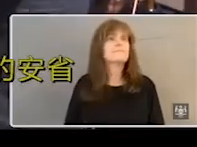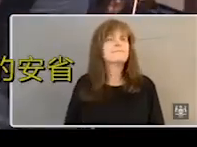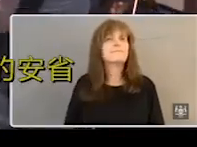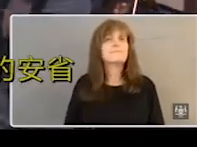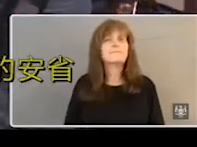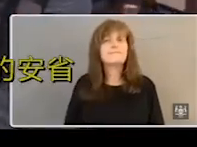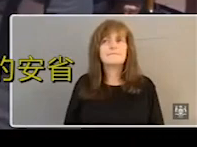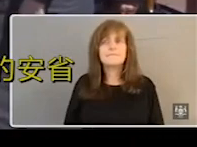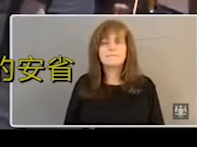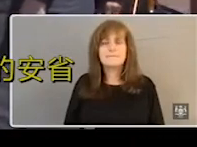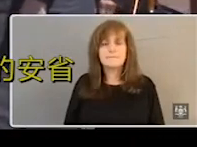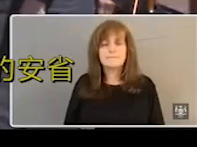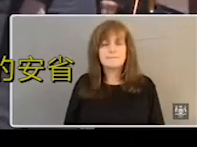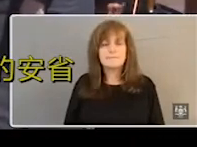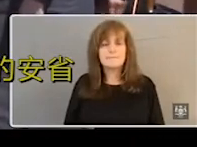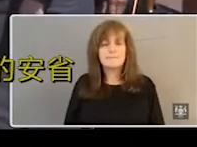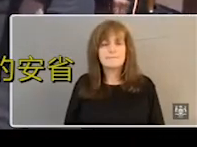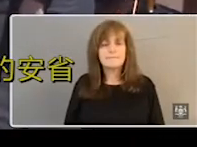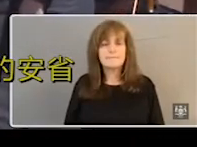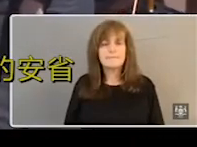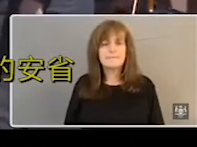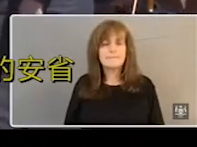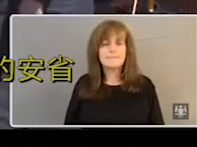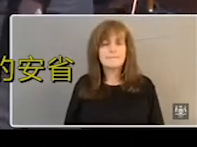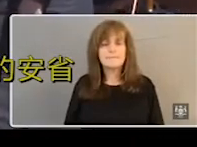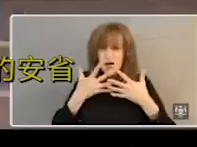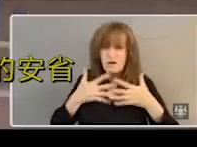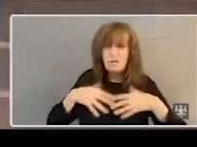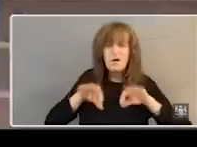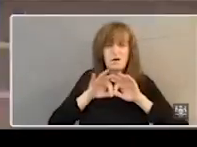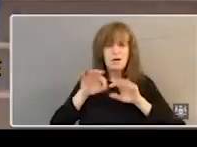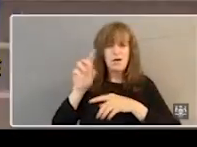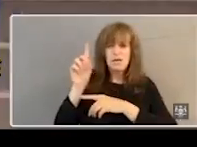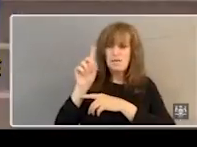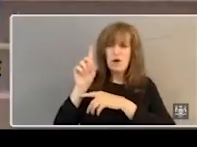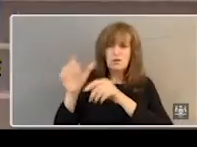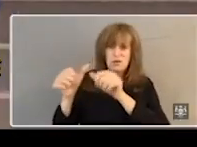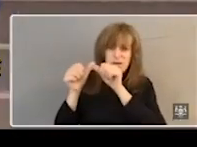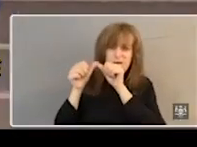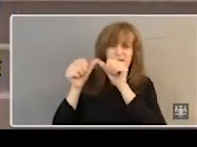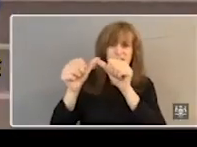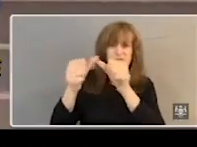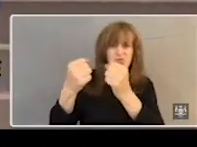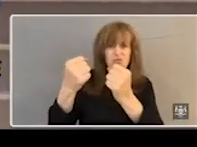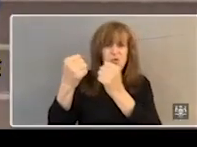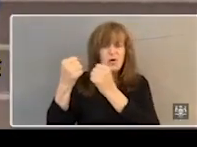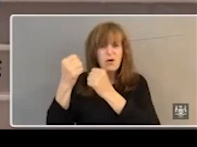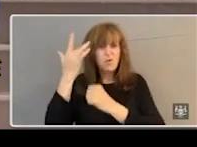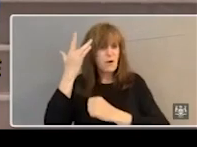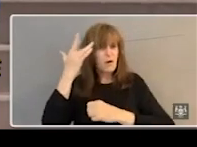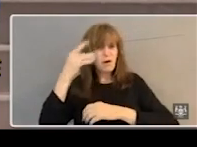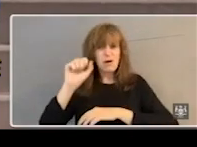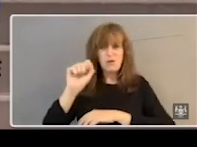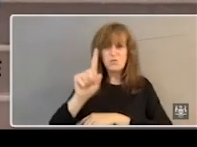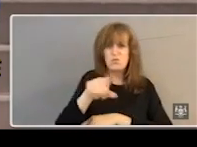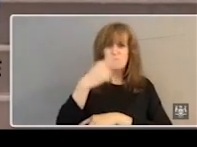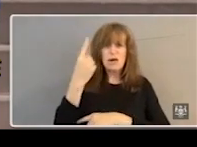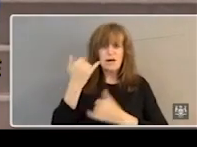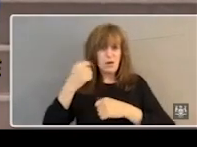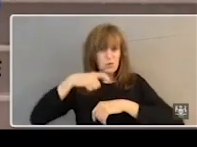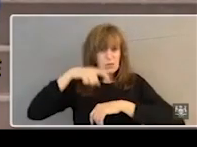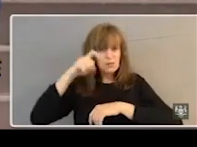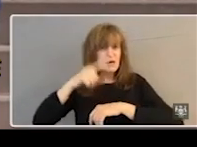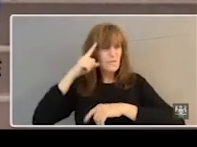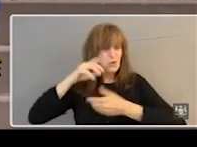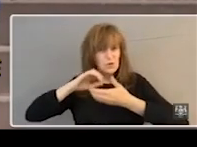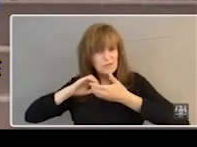各黨派團結，建設更加繁榮強大的安省。 Now is the time to unite. Now is the